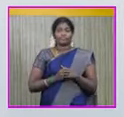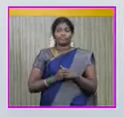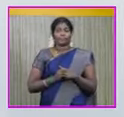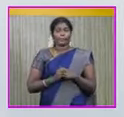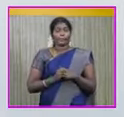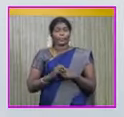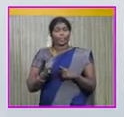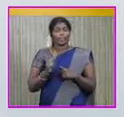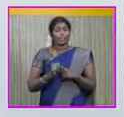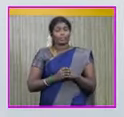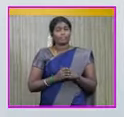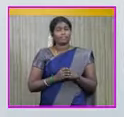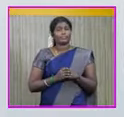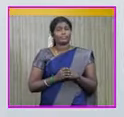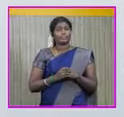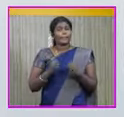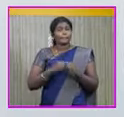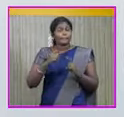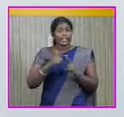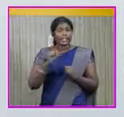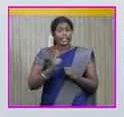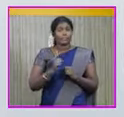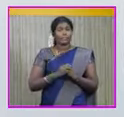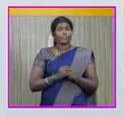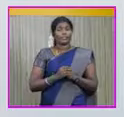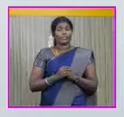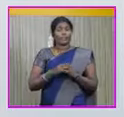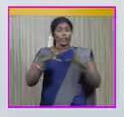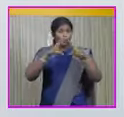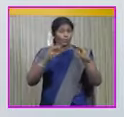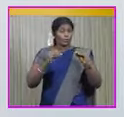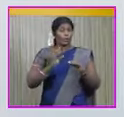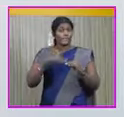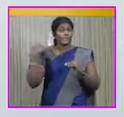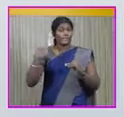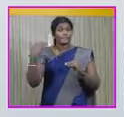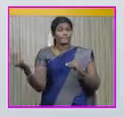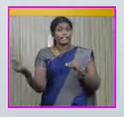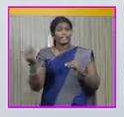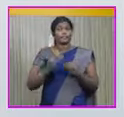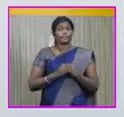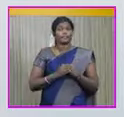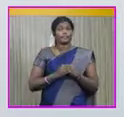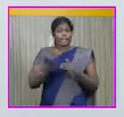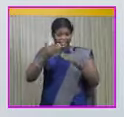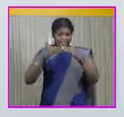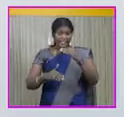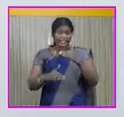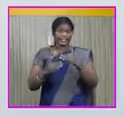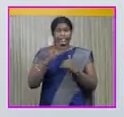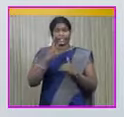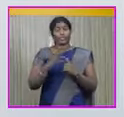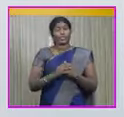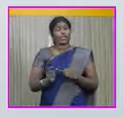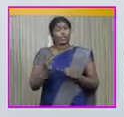அதாவது பிடி என்பது முக்கோணத்துடைய வலது பகுதியில் அந்த கீழே இருக்கிற அந்த பார்ட், அதேமாதிரி